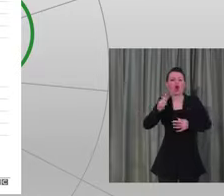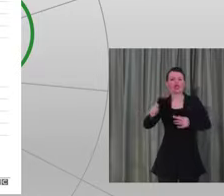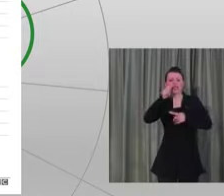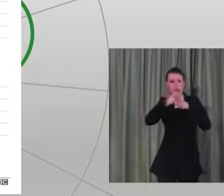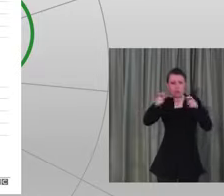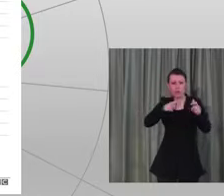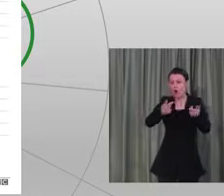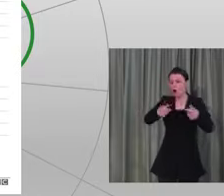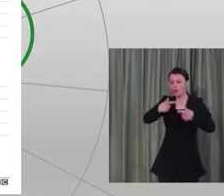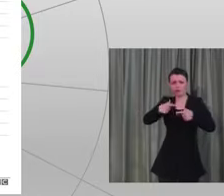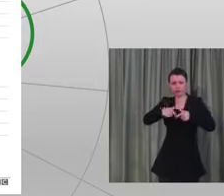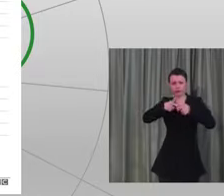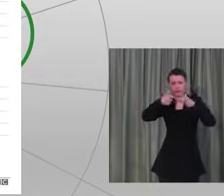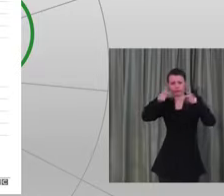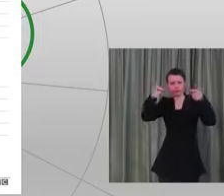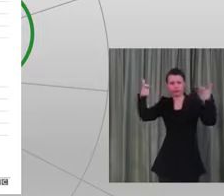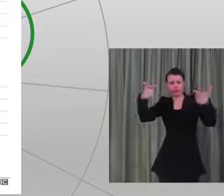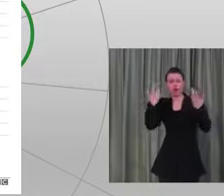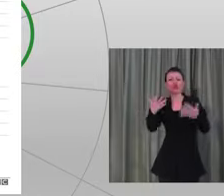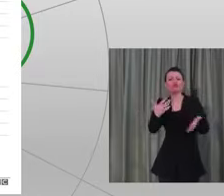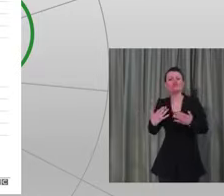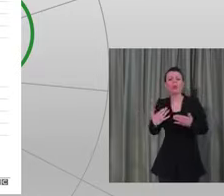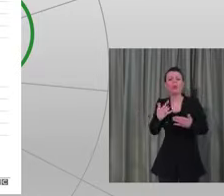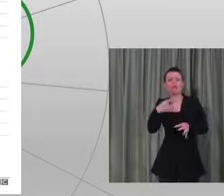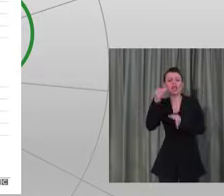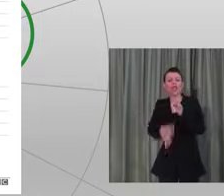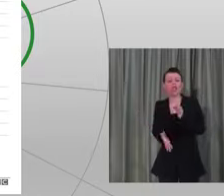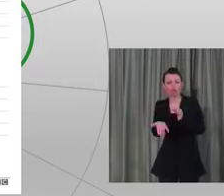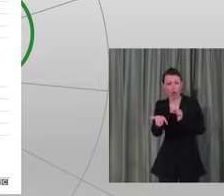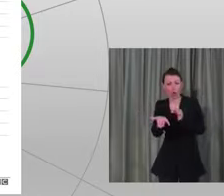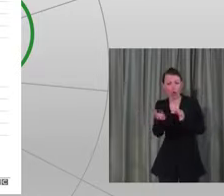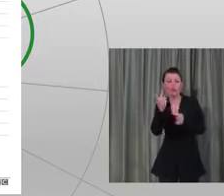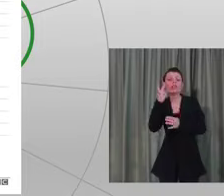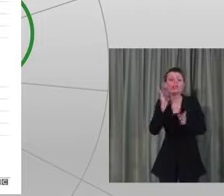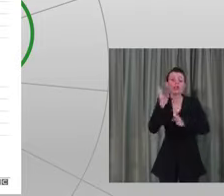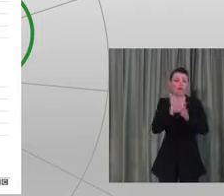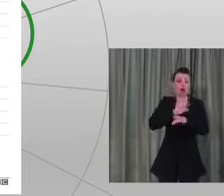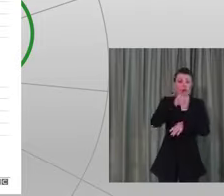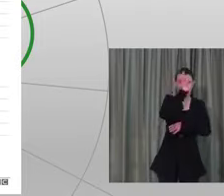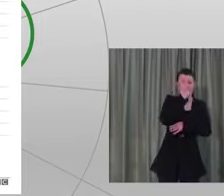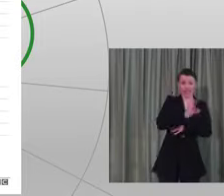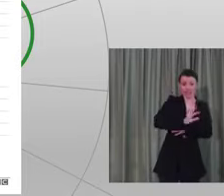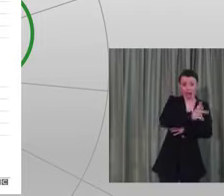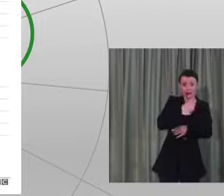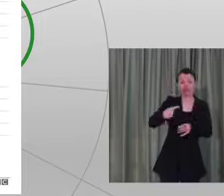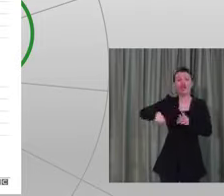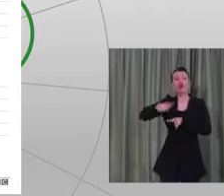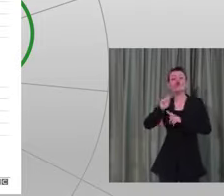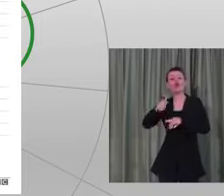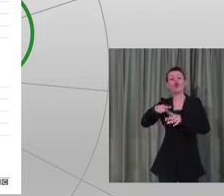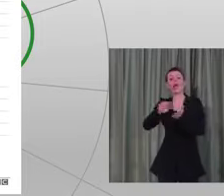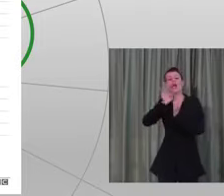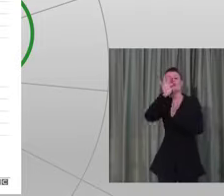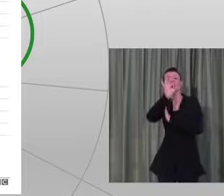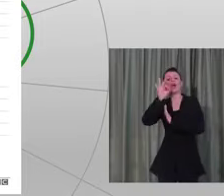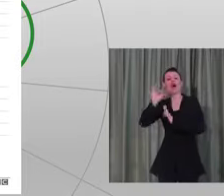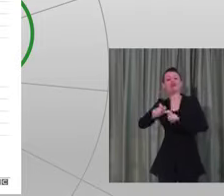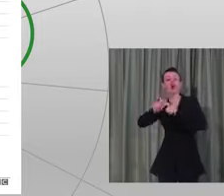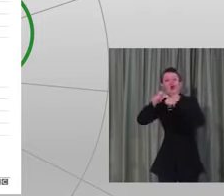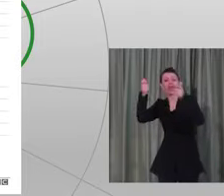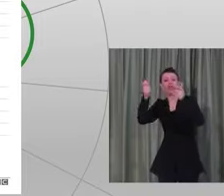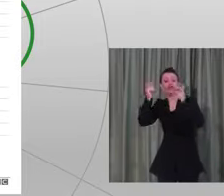il nostro tasso di crescita è comunque inferiore per esempio paesi come la spagna